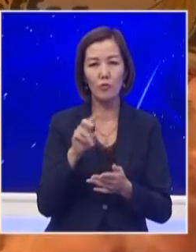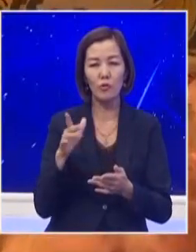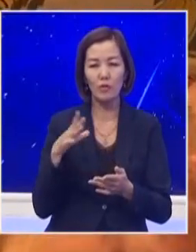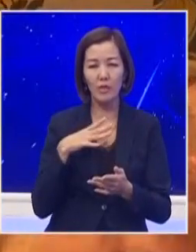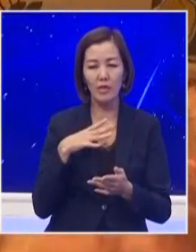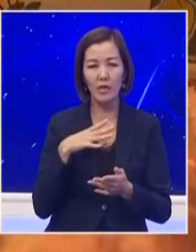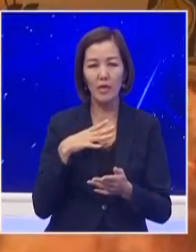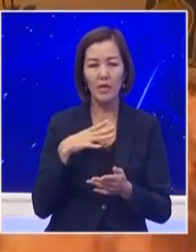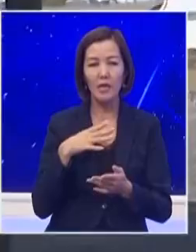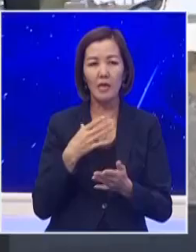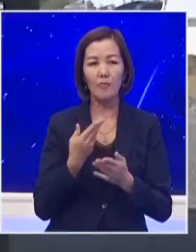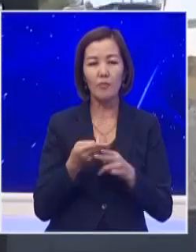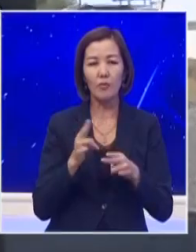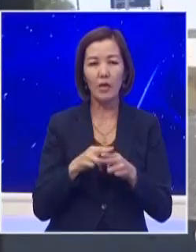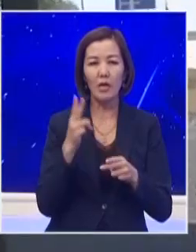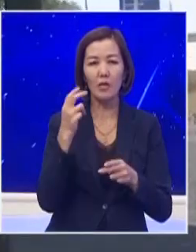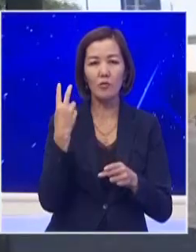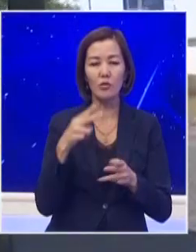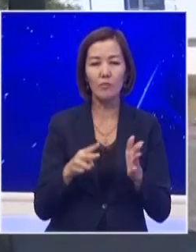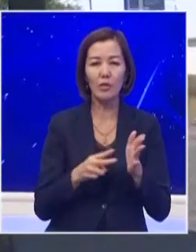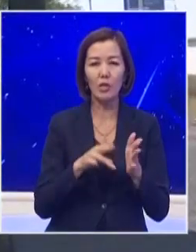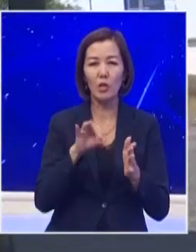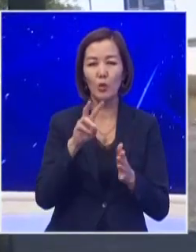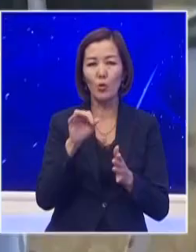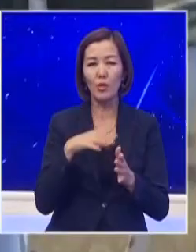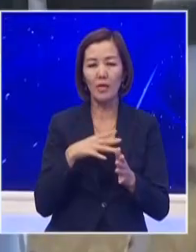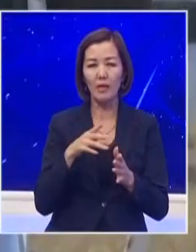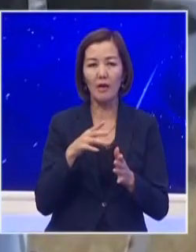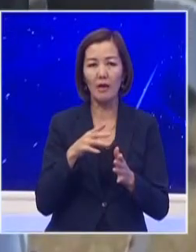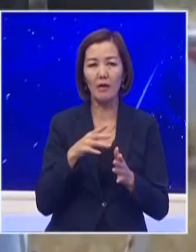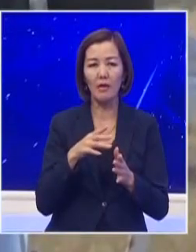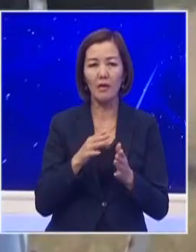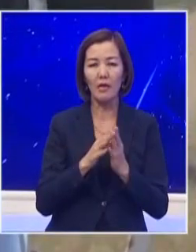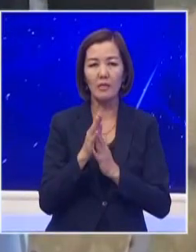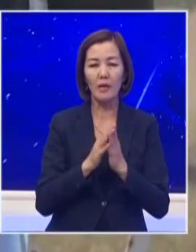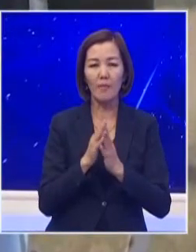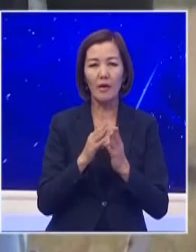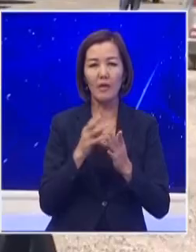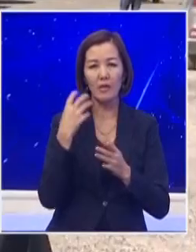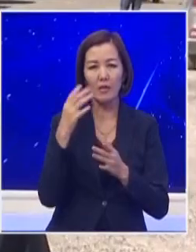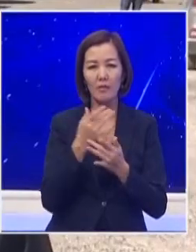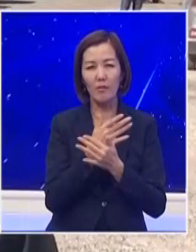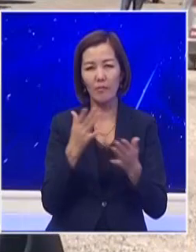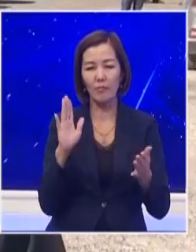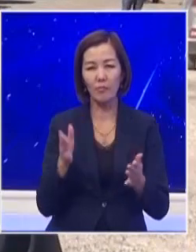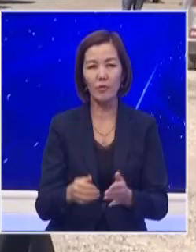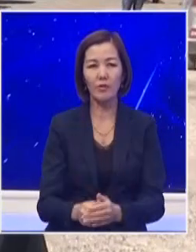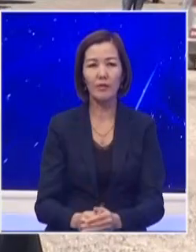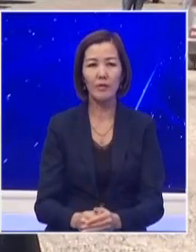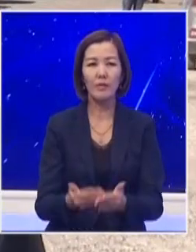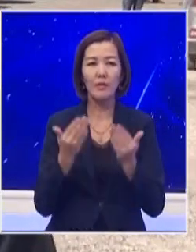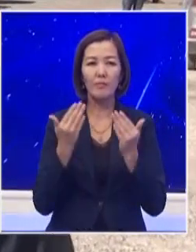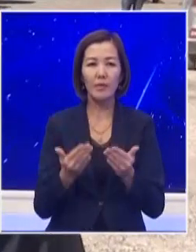теңгеге жуықтайды. Мұндағы 227 тоннадан аса балғын өнімнің сапасында айтар жоқ. Енді биылда